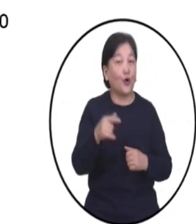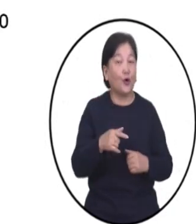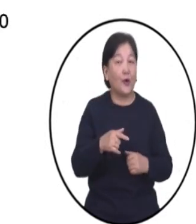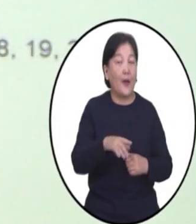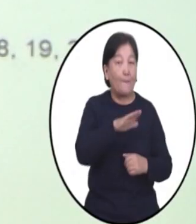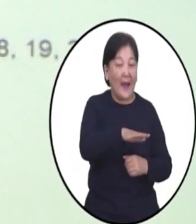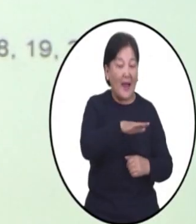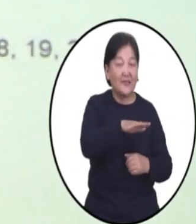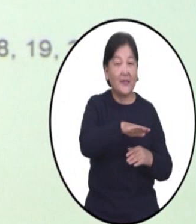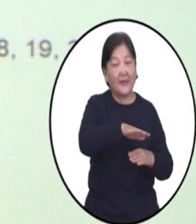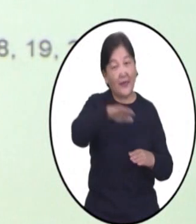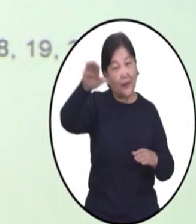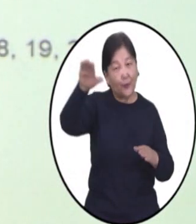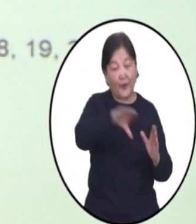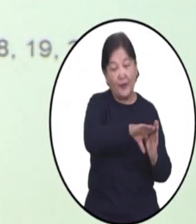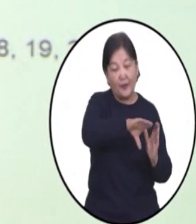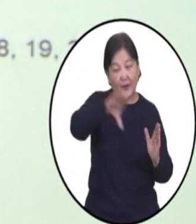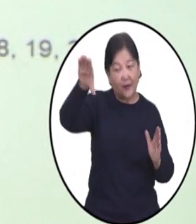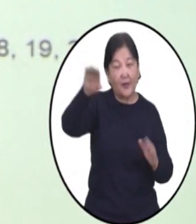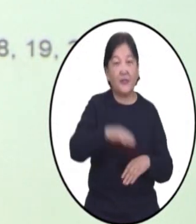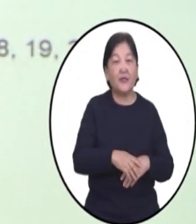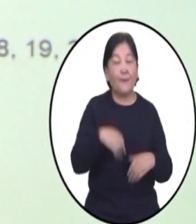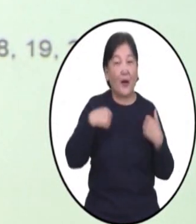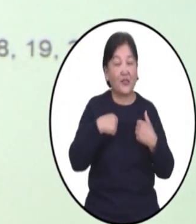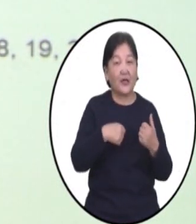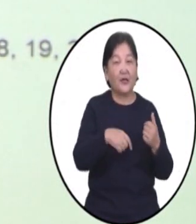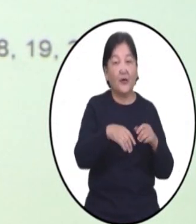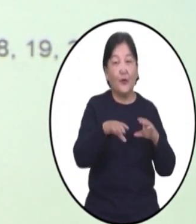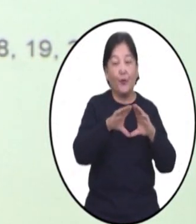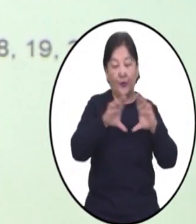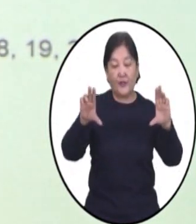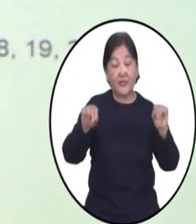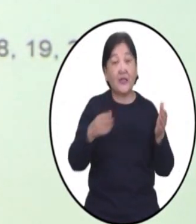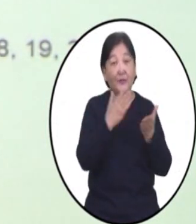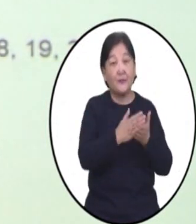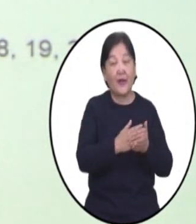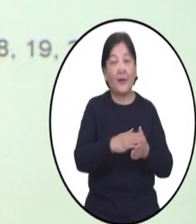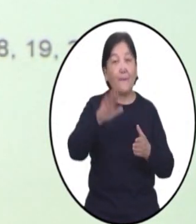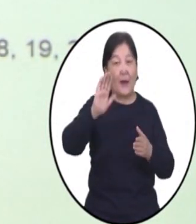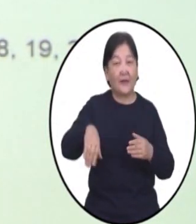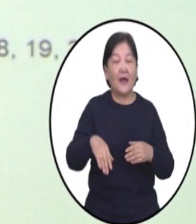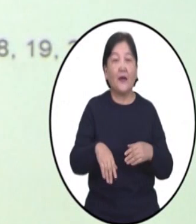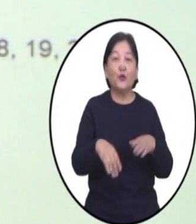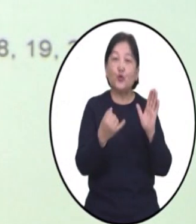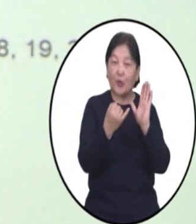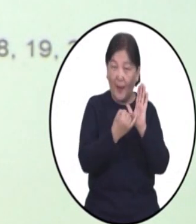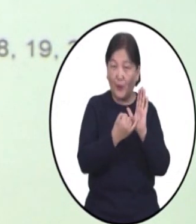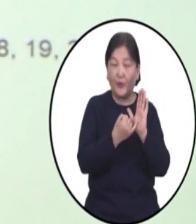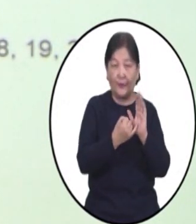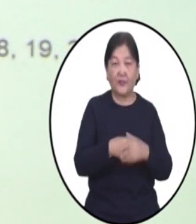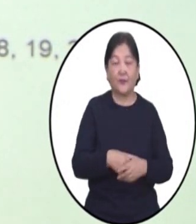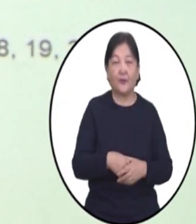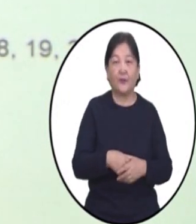нь их рүү ирэмбэлсэн байдлаар жагсааж үчлээ. Өөрөөр хэлэх юм бол А сурагч хамгийн багадаа бол яг хөөр 6 бодлого бодсон